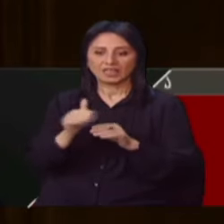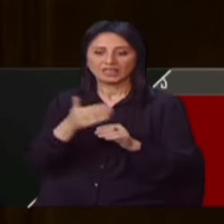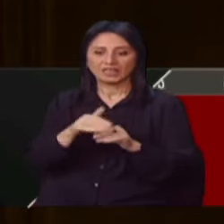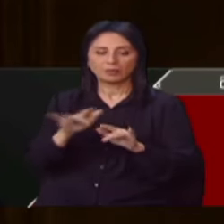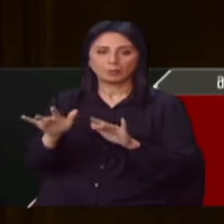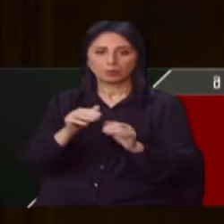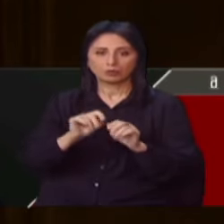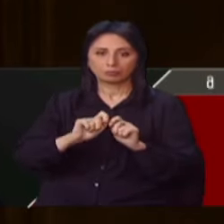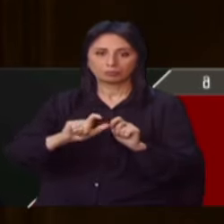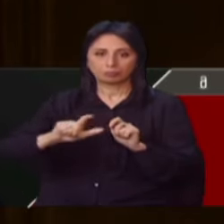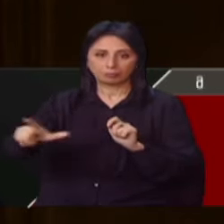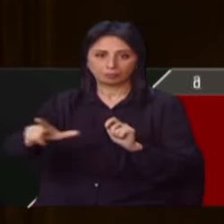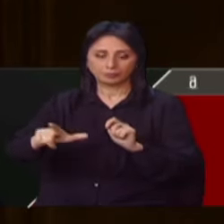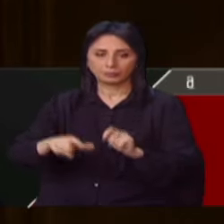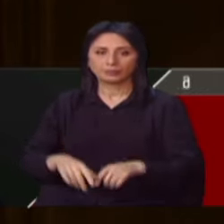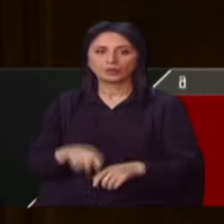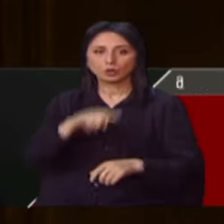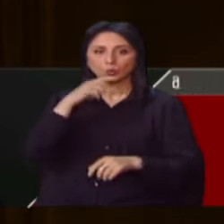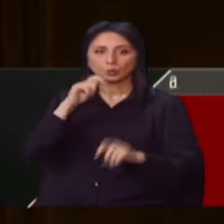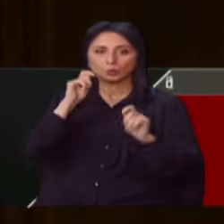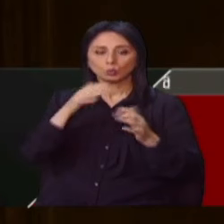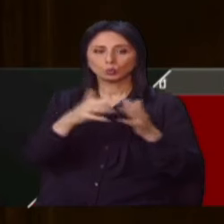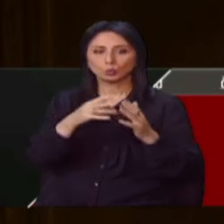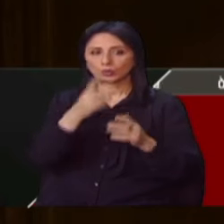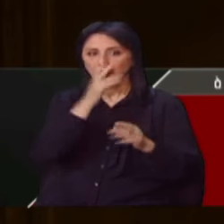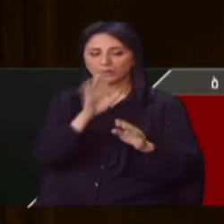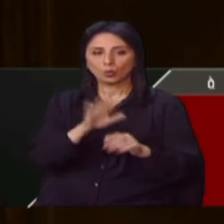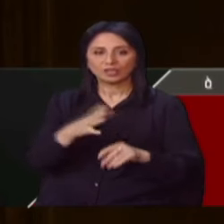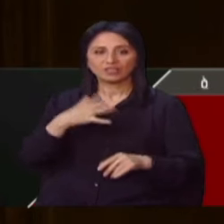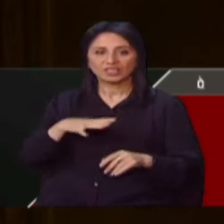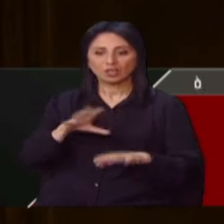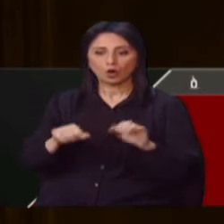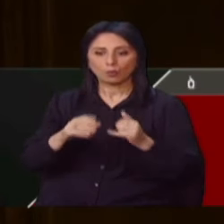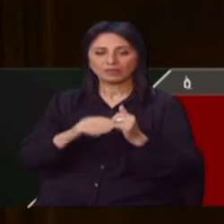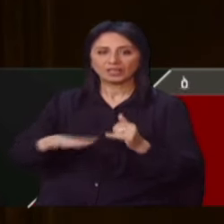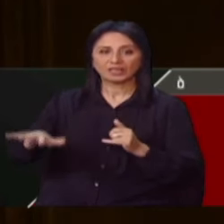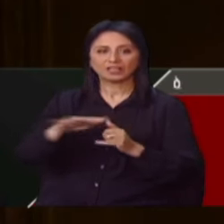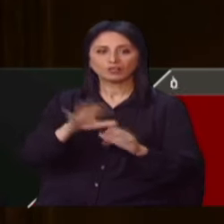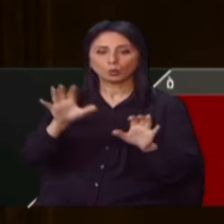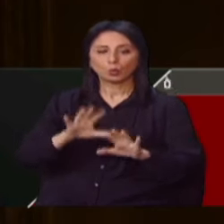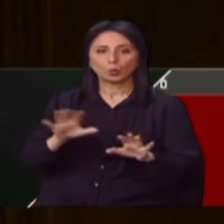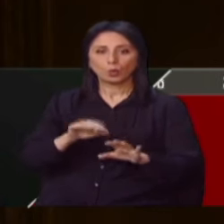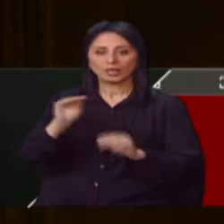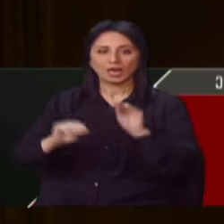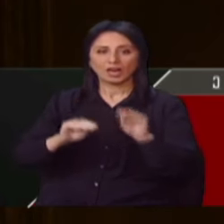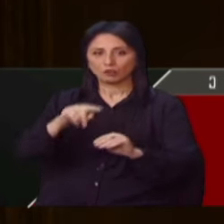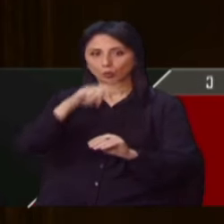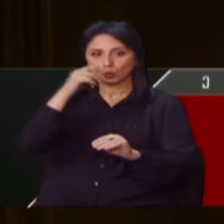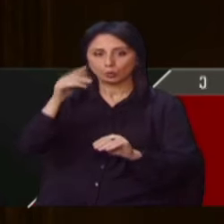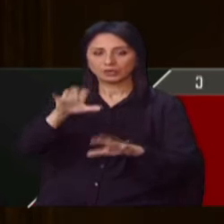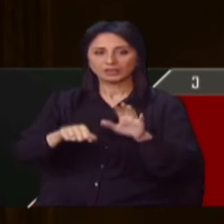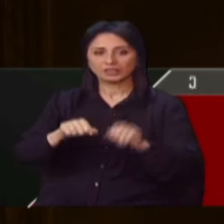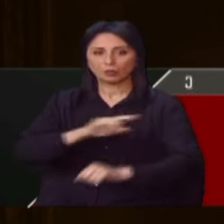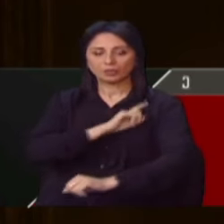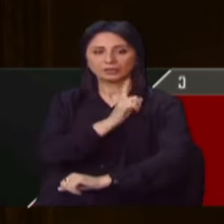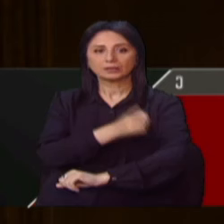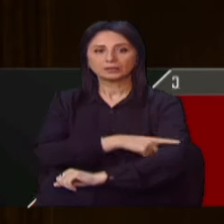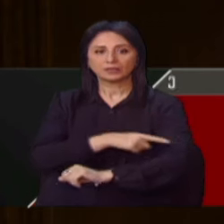პროცესები წარმოადგენდა. რუსეთ-უკრაინის ომის მიუხედავად საქართველოს ოკუპირებულ ტერიტორიებზე უკანონოდ განთავსებული რუსეთის საოკუპაციო